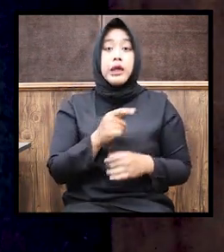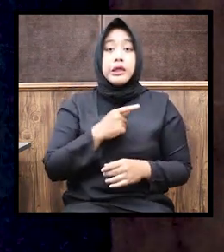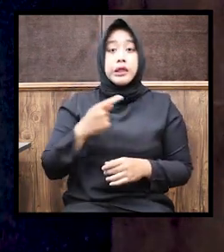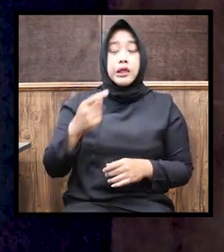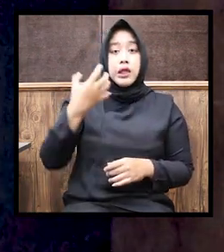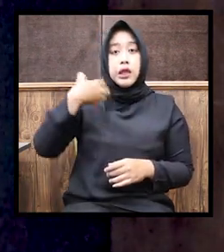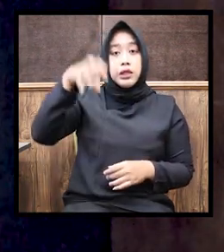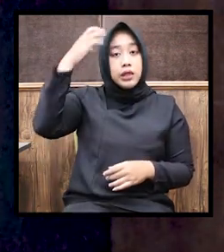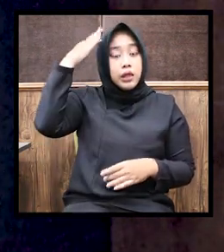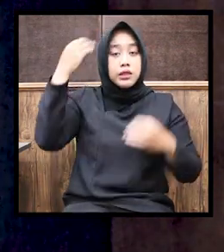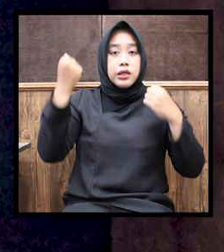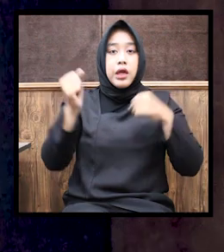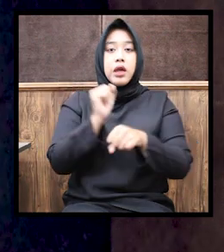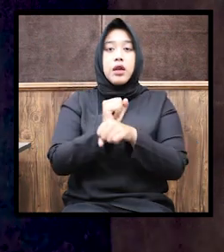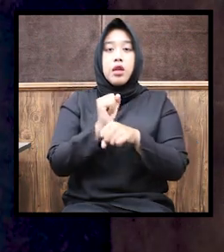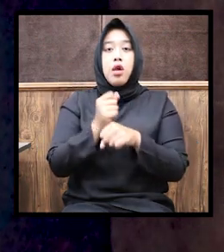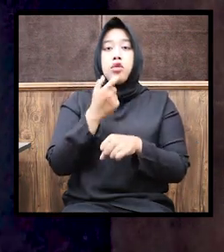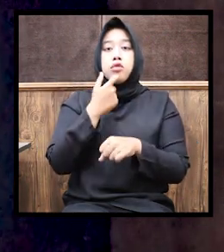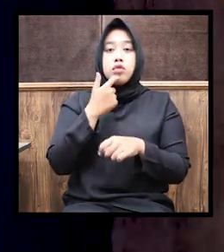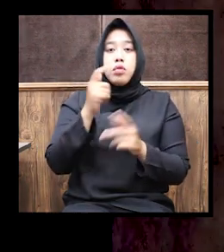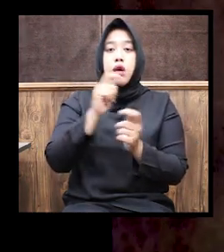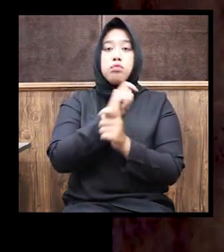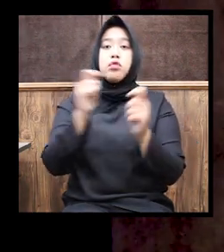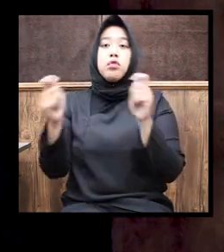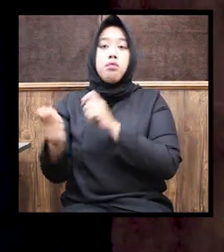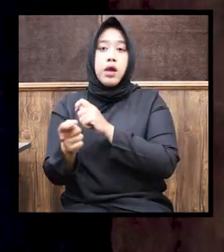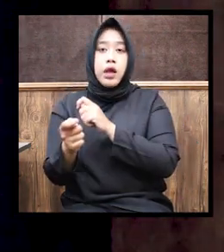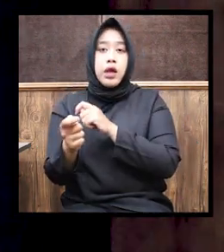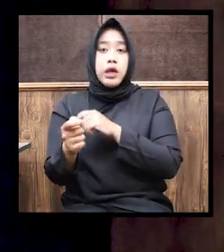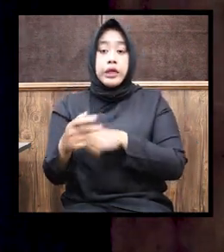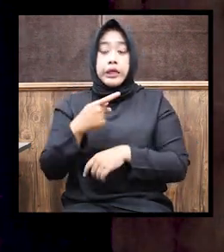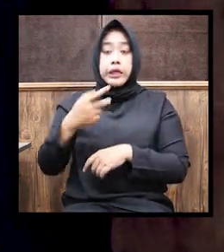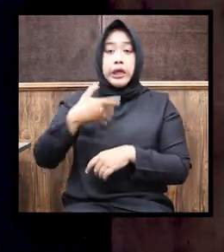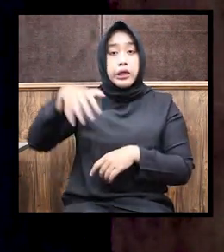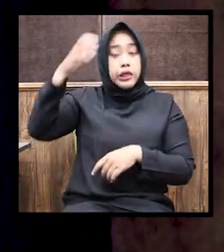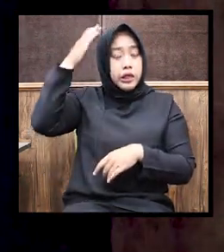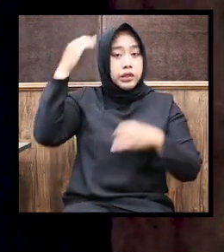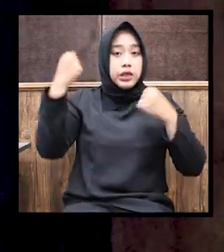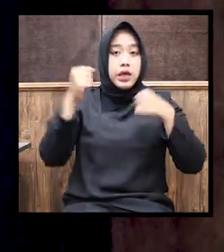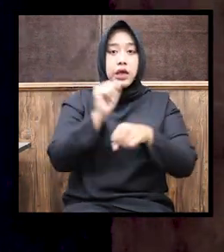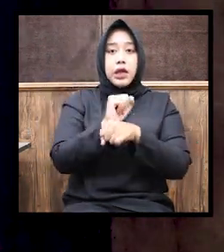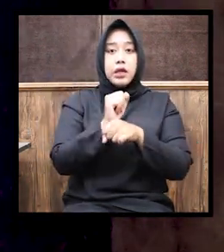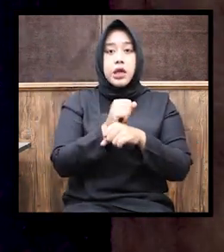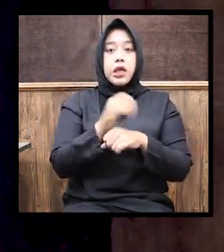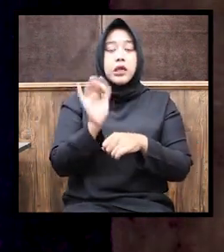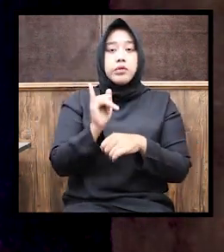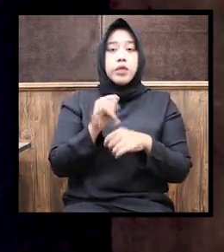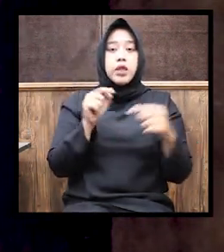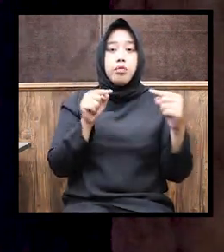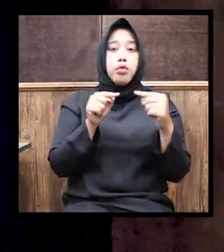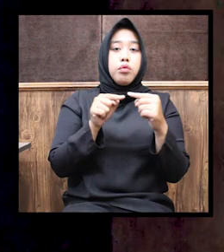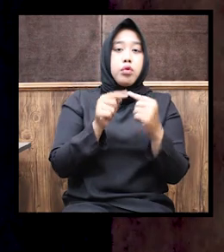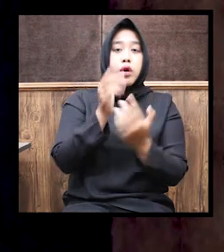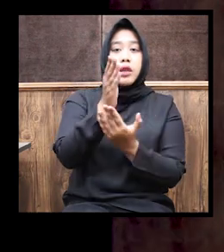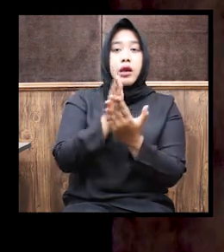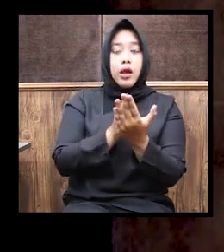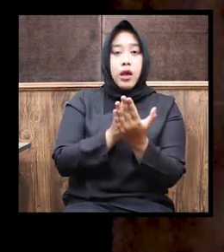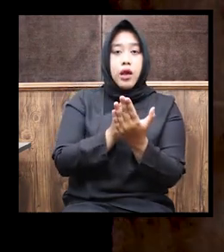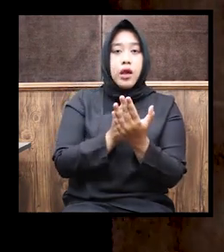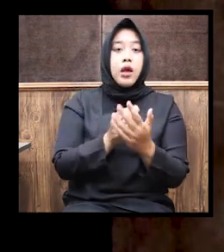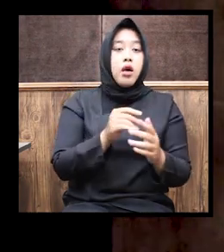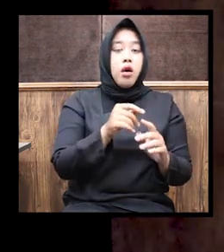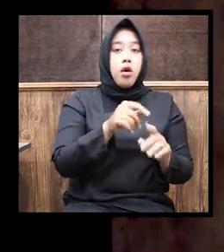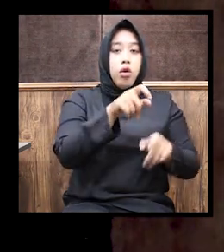sebagai pemerintah kita berada di tengah-tengah kita di tengah-tengah antara pemberik para pengusaha ini Kemudian dari